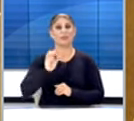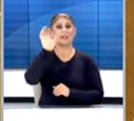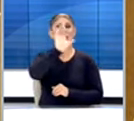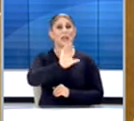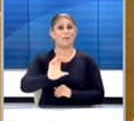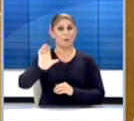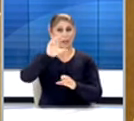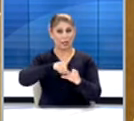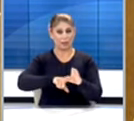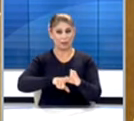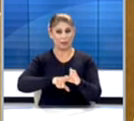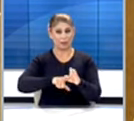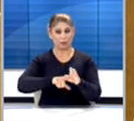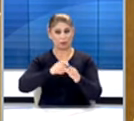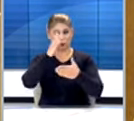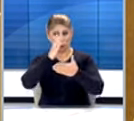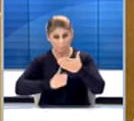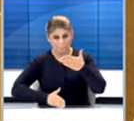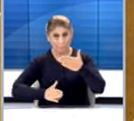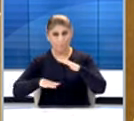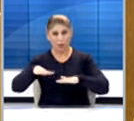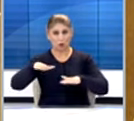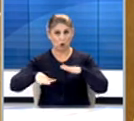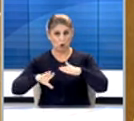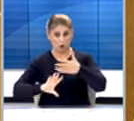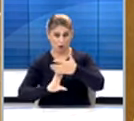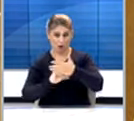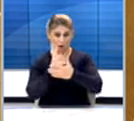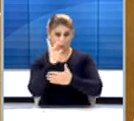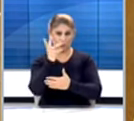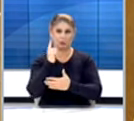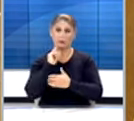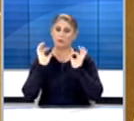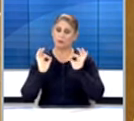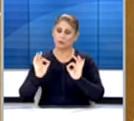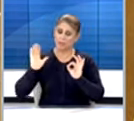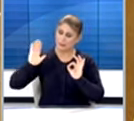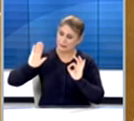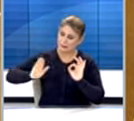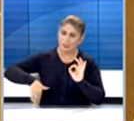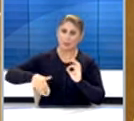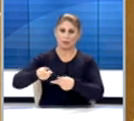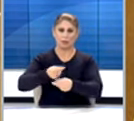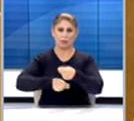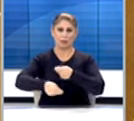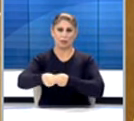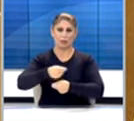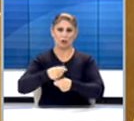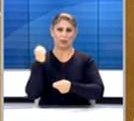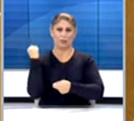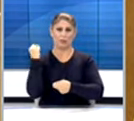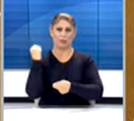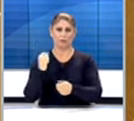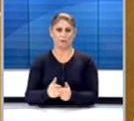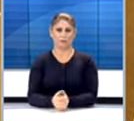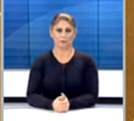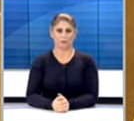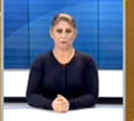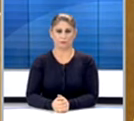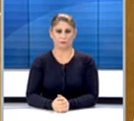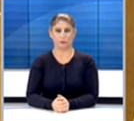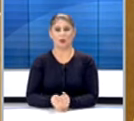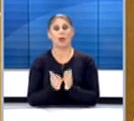Ευρωπαϊκή Ένωση στο μέσο όρο της ανάπτυξης και βεβαίως τελευταία στην αγοραστική δύναμη.